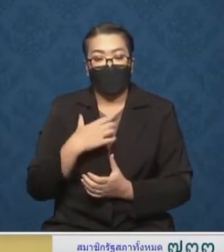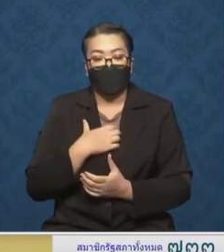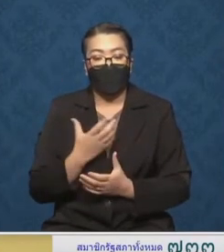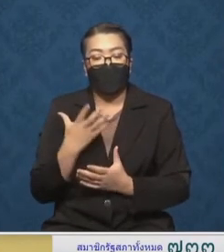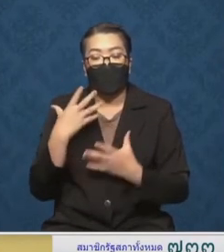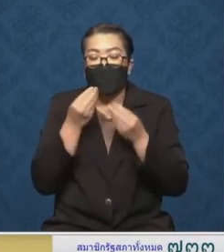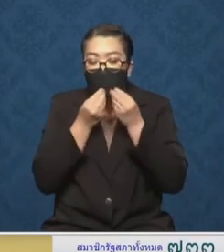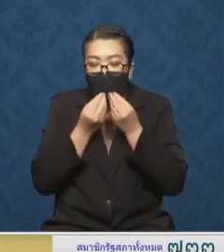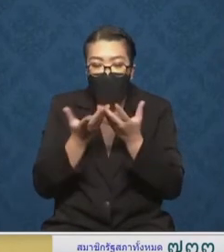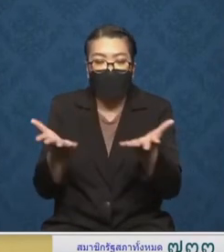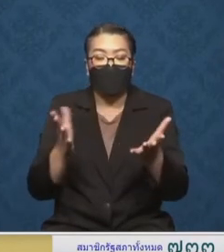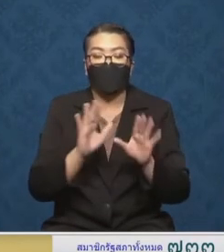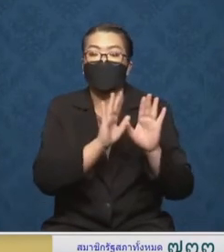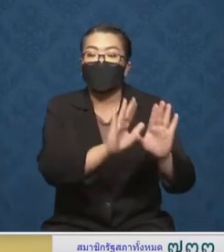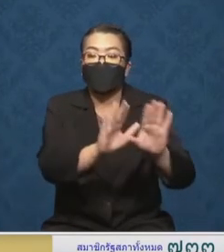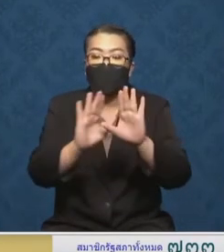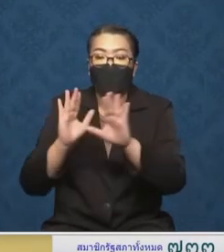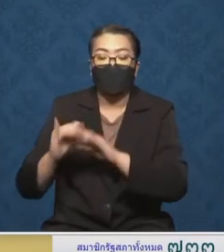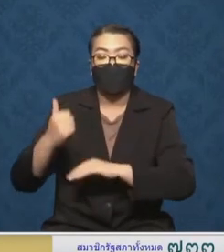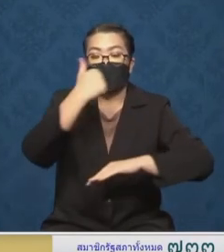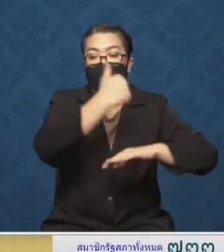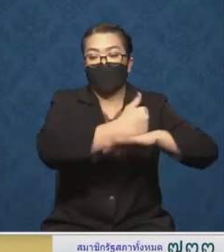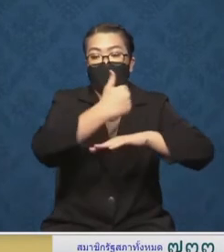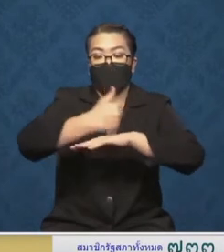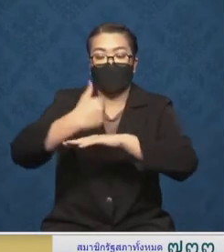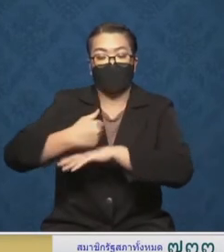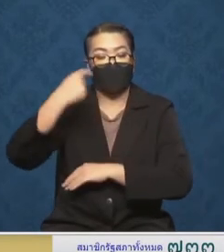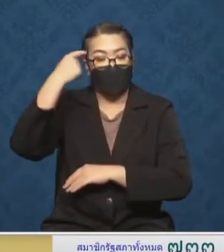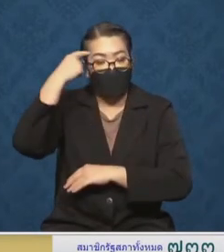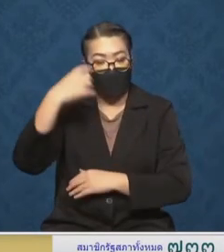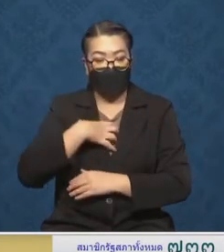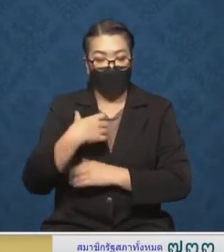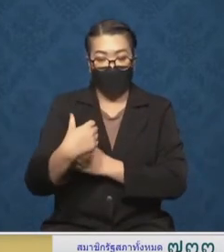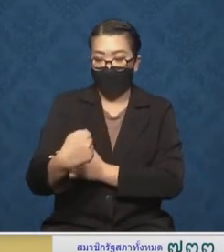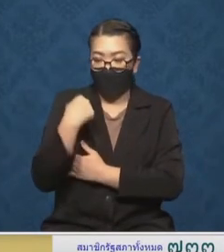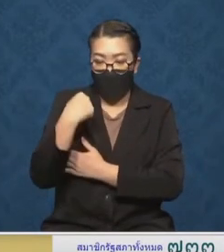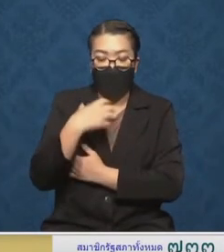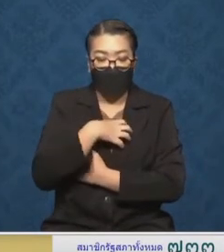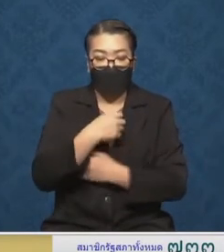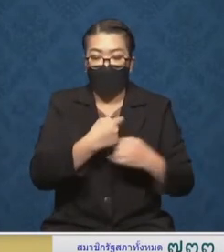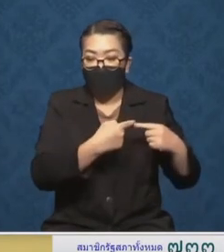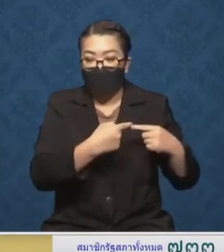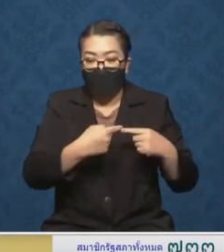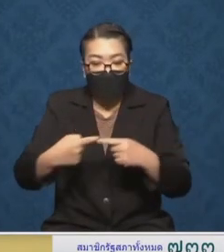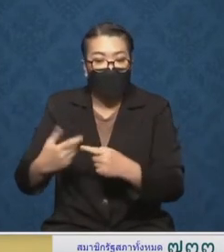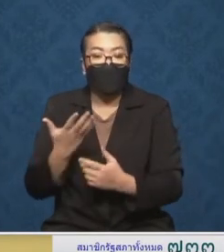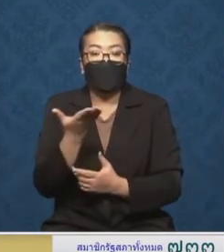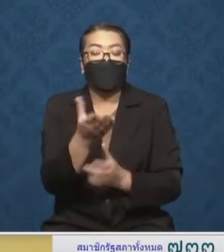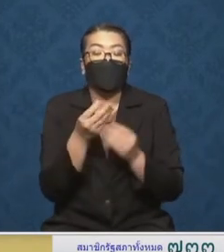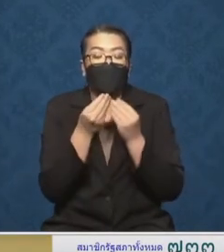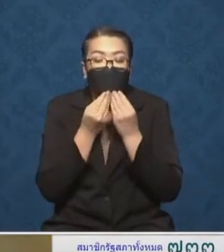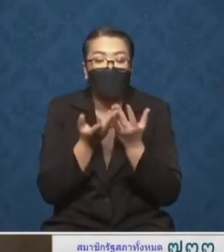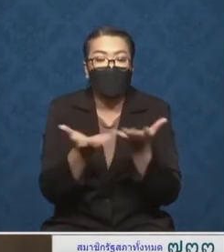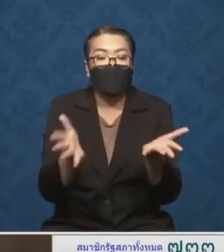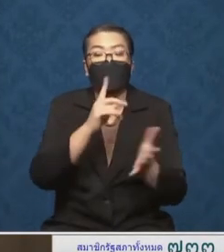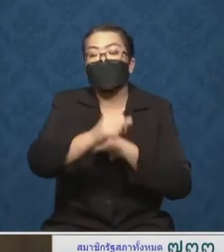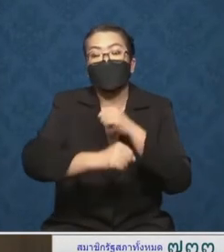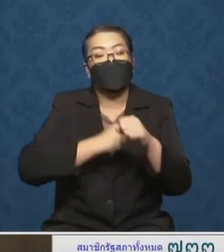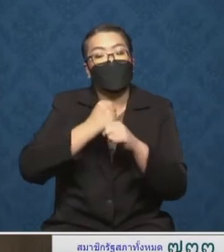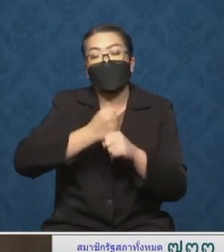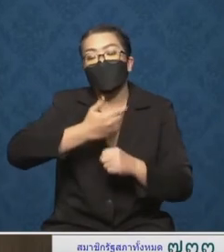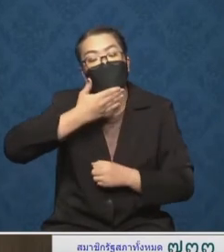ท่านที่ชื่อว่าตัวเองจะสามารถเหนี่ยวรั้งเก็บนาฬิกาไว้ได้ผมขออวยพรให้ท่านมีอายุยืน